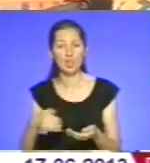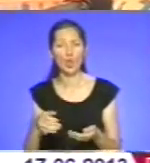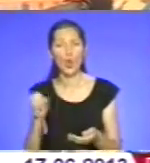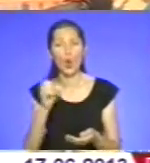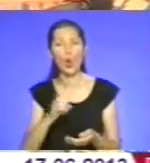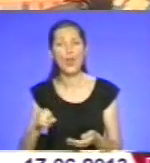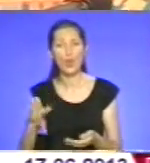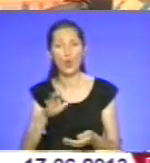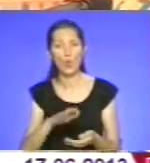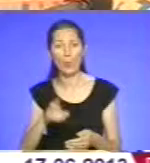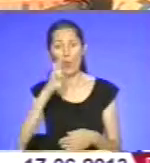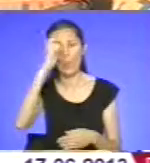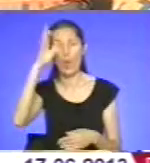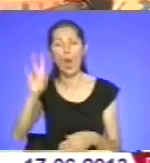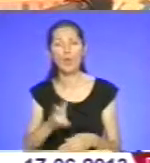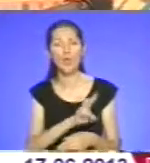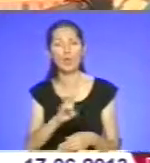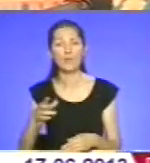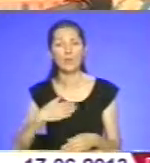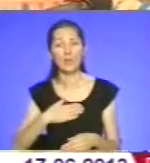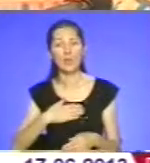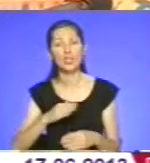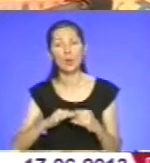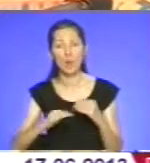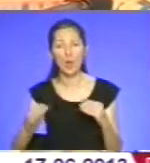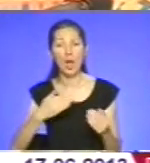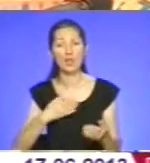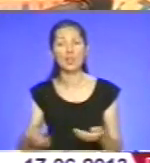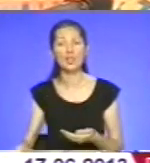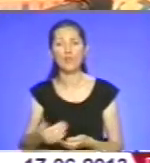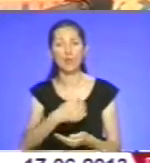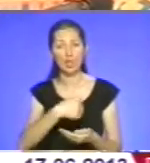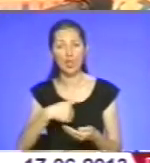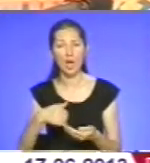Бог благословив нам наші поля, наші врожайні.